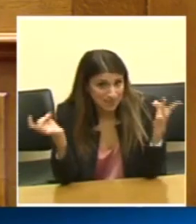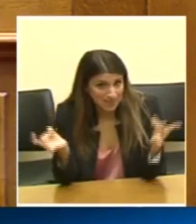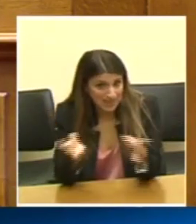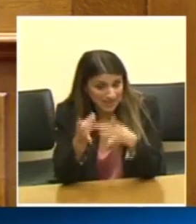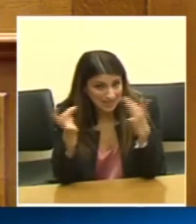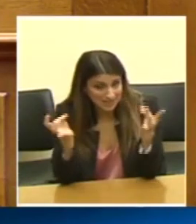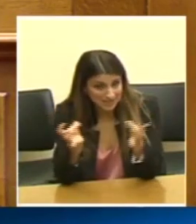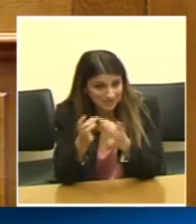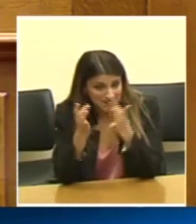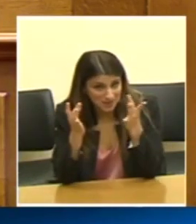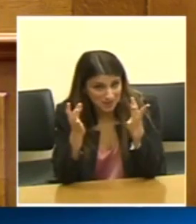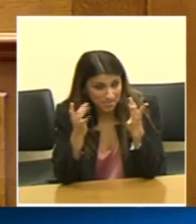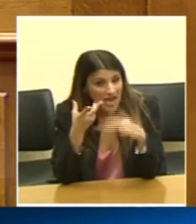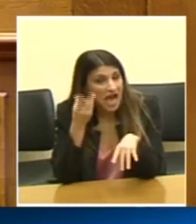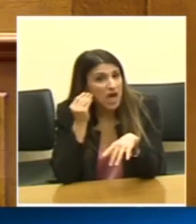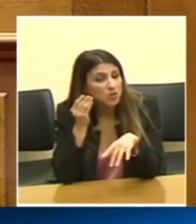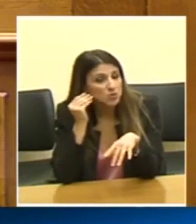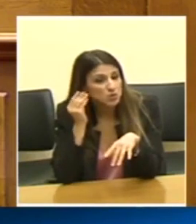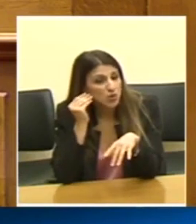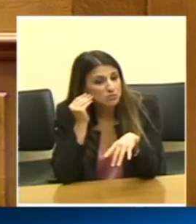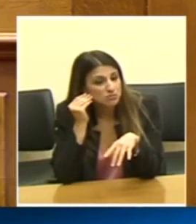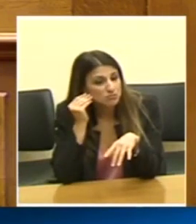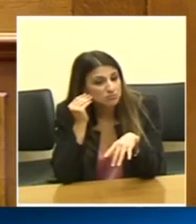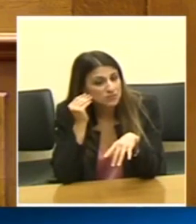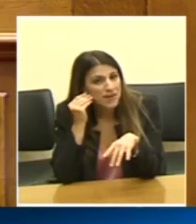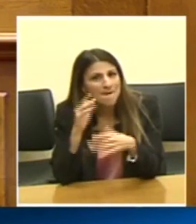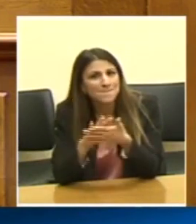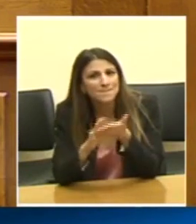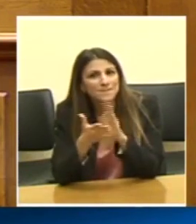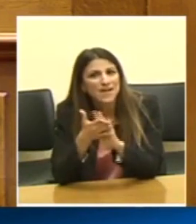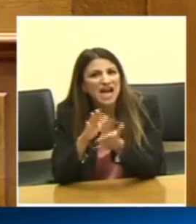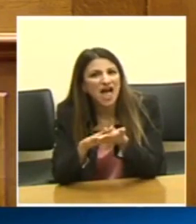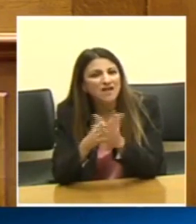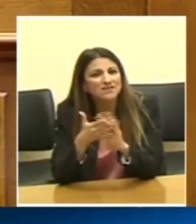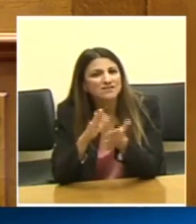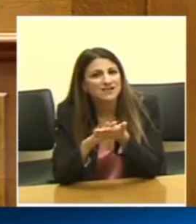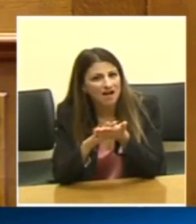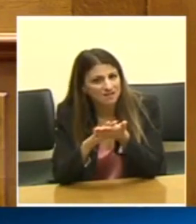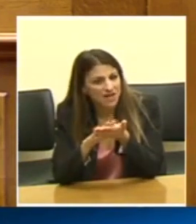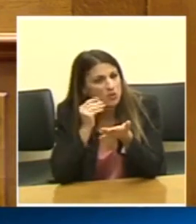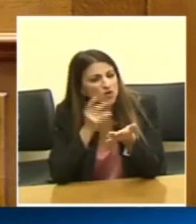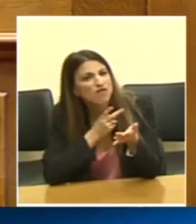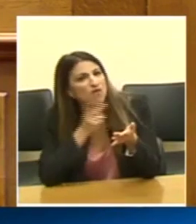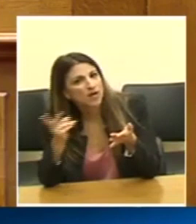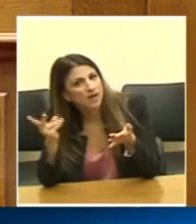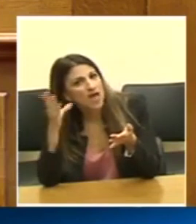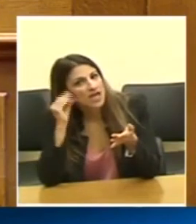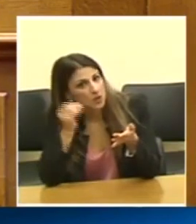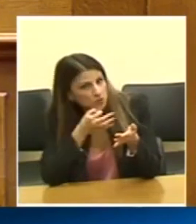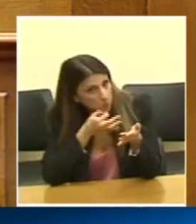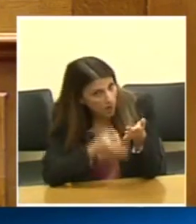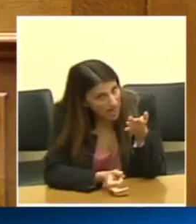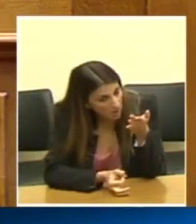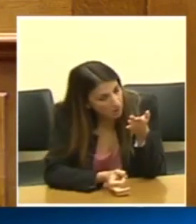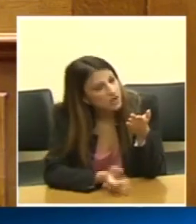Εάν τυχόν ακούσω τα πρακτικά τη φωνή και δω ότι είναι αυτό που λέω,